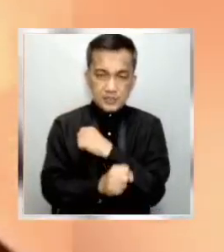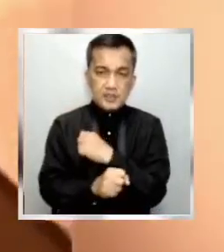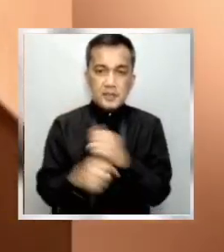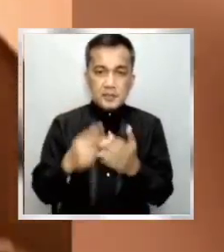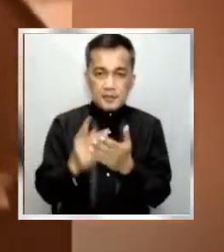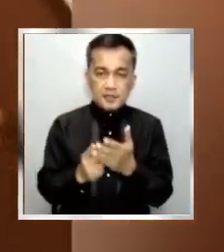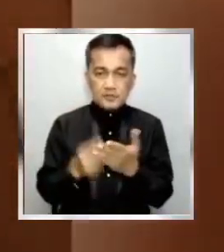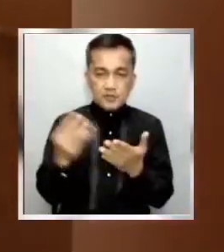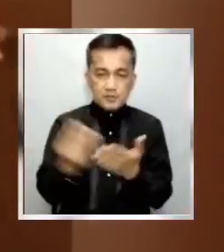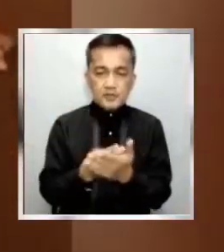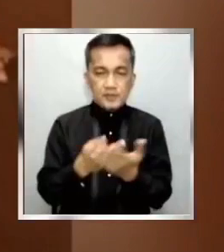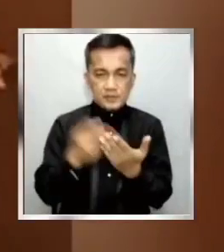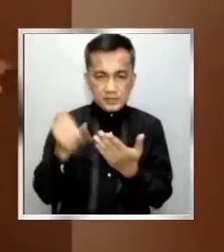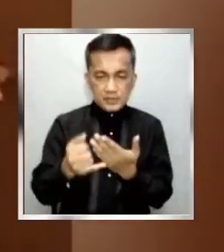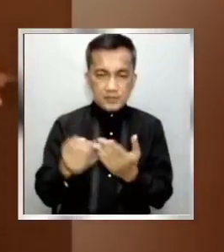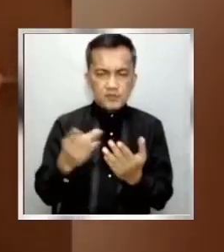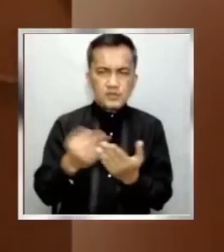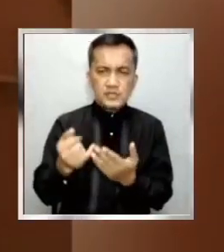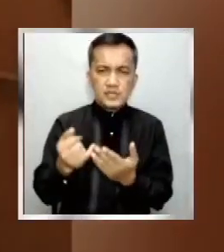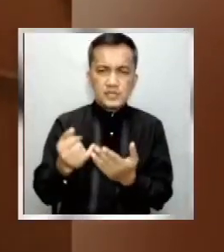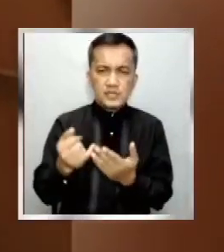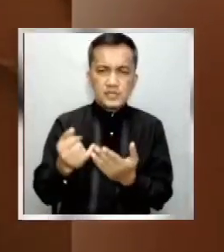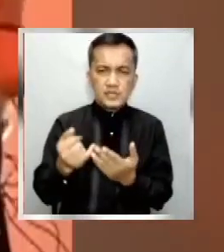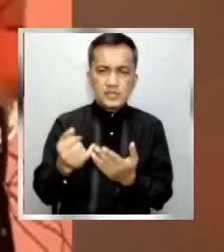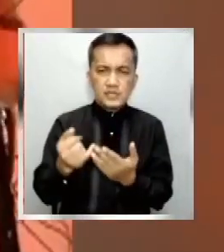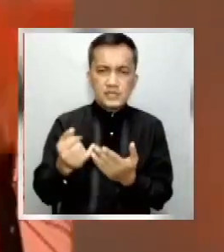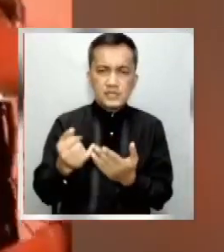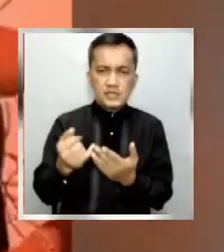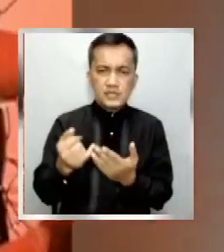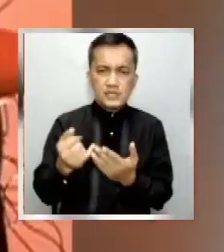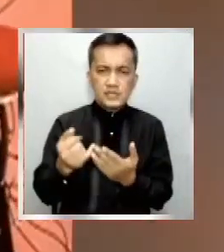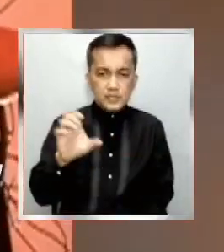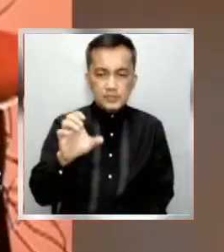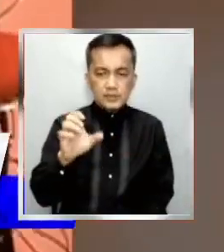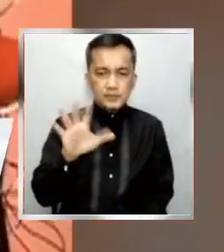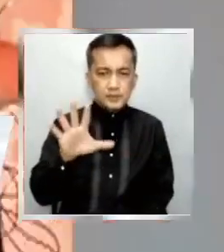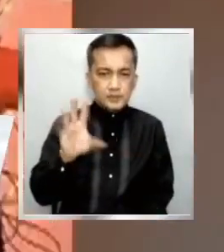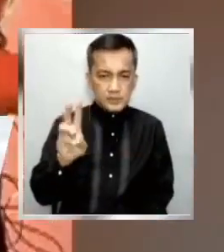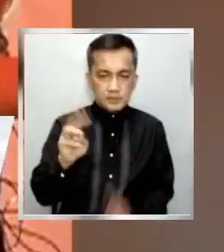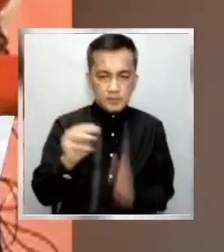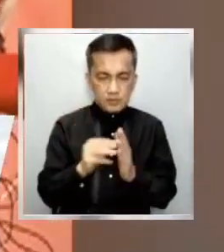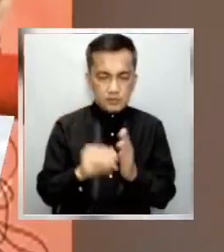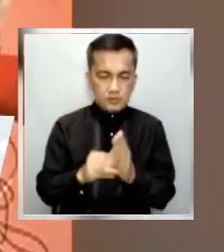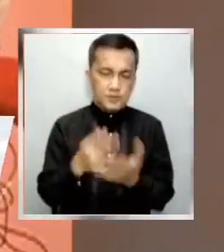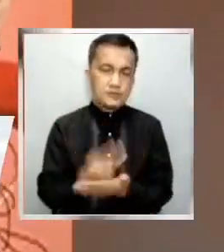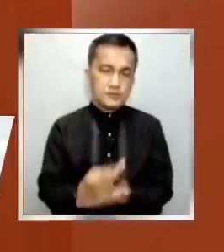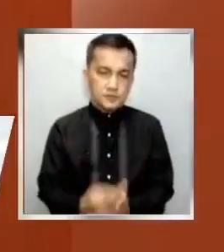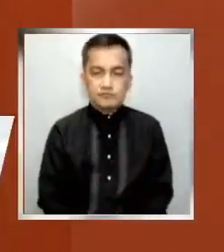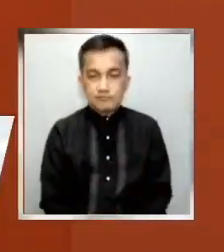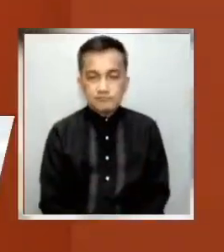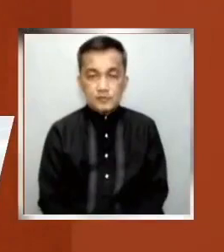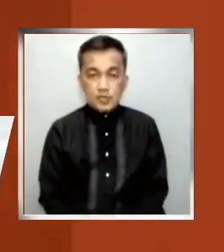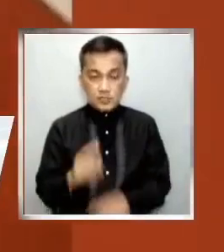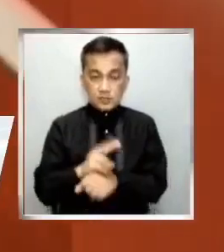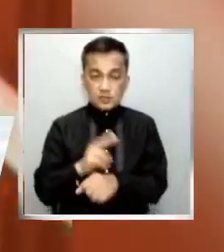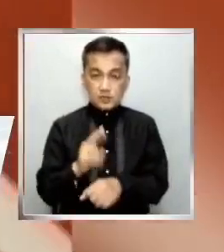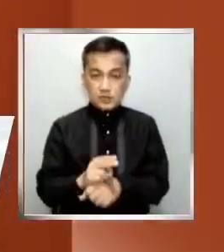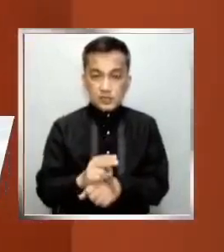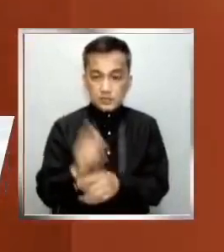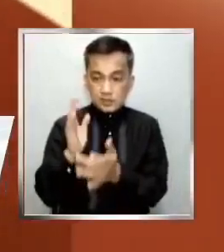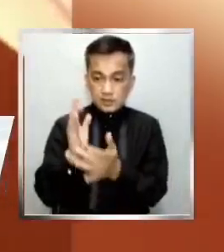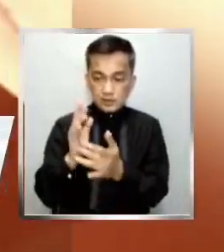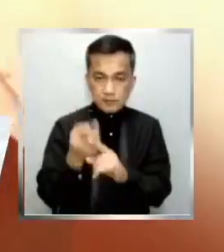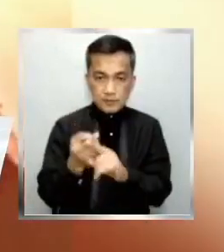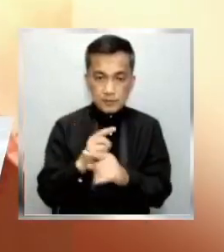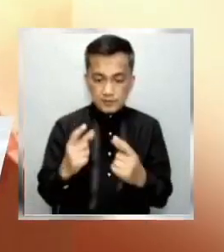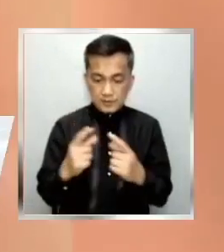proyektong ito na nagkakahalaga ng 156 million pesos. Gagamit ito ng teknolohiya mula sa Japan